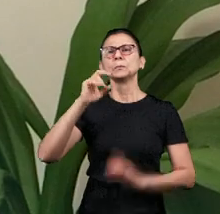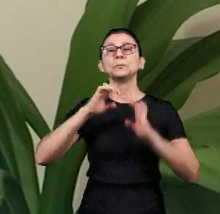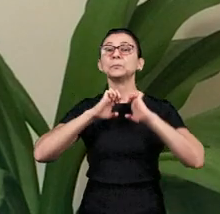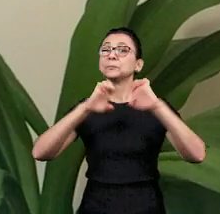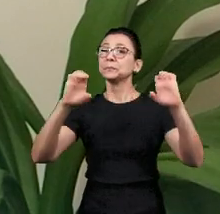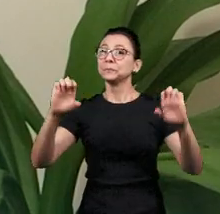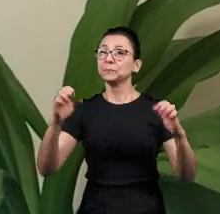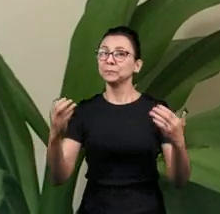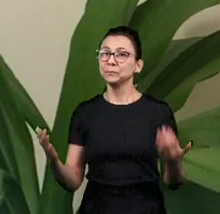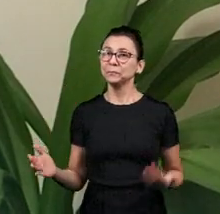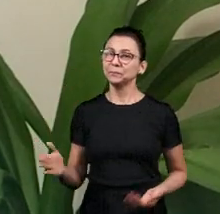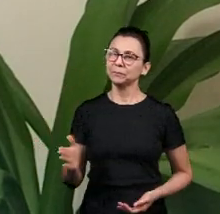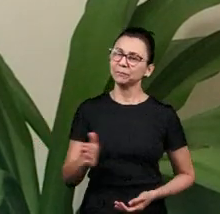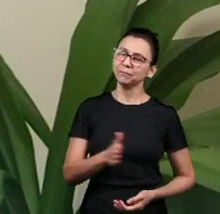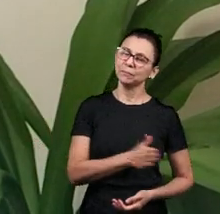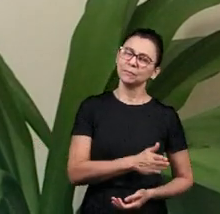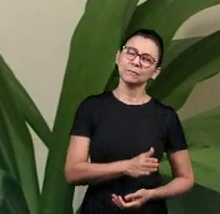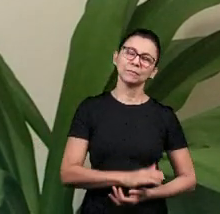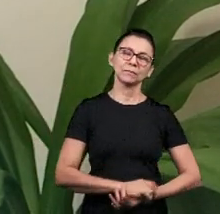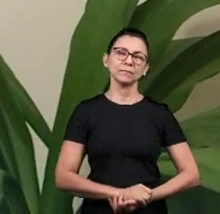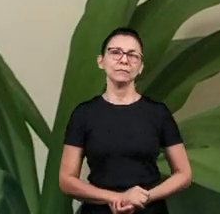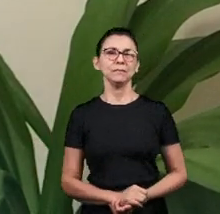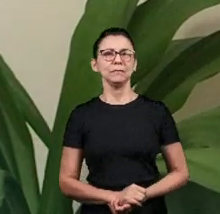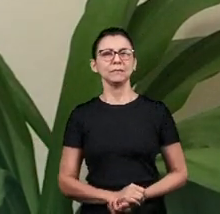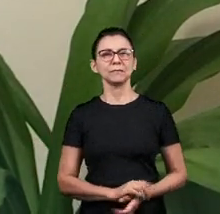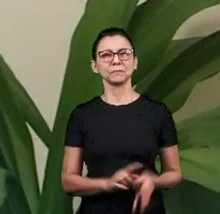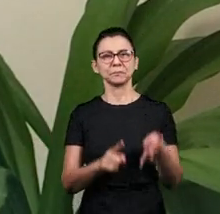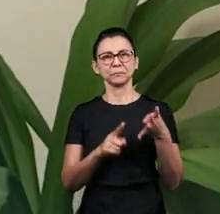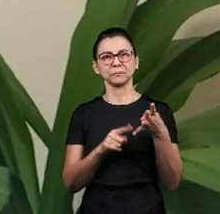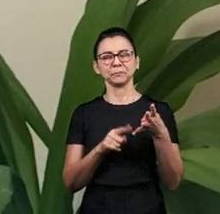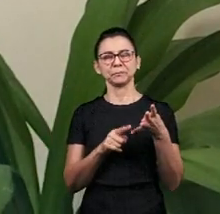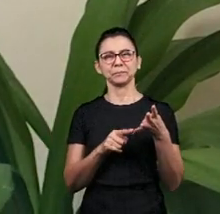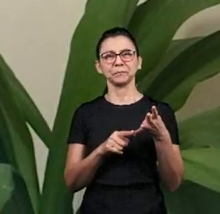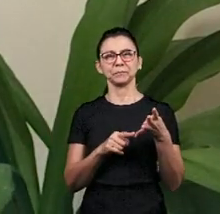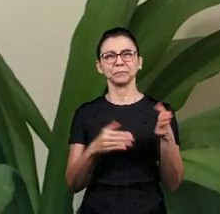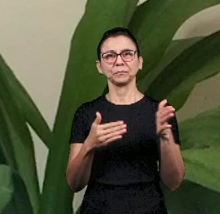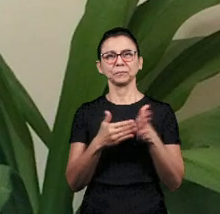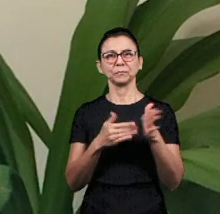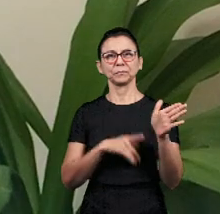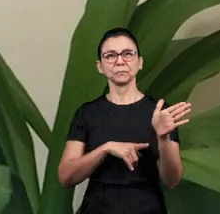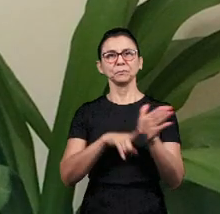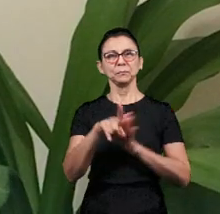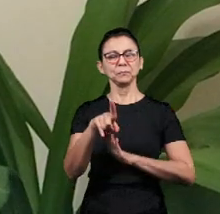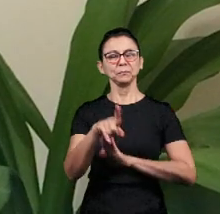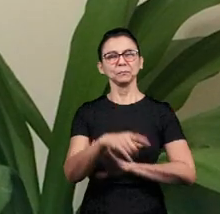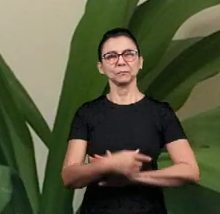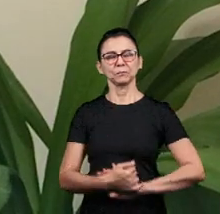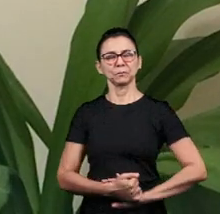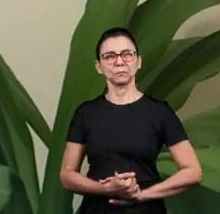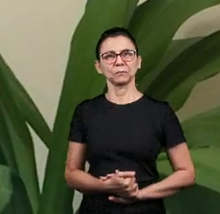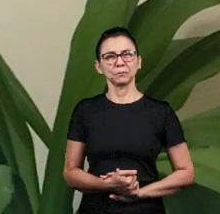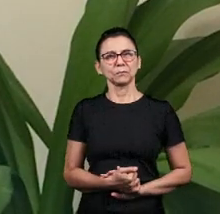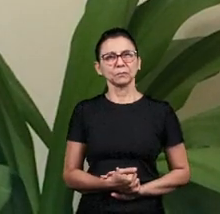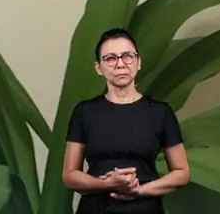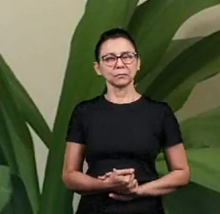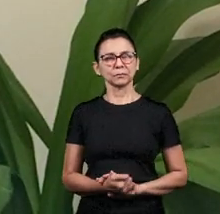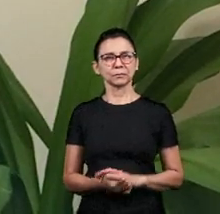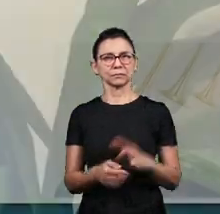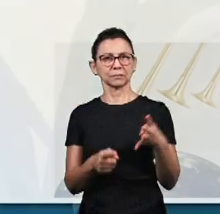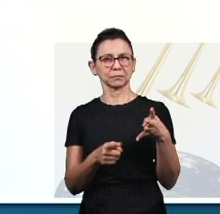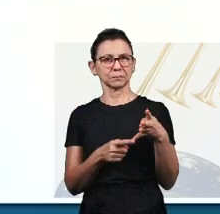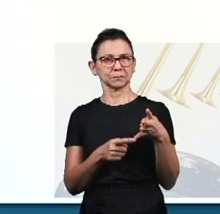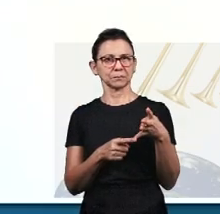évangélisation. Maintenant, notre quatrième et dernière question, qui est la question 4. Et la question 4 nous